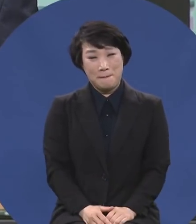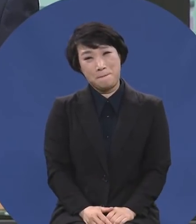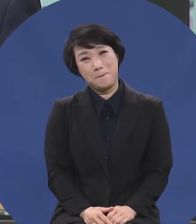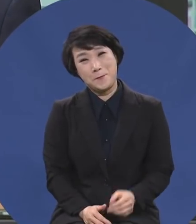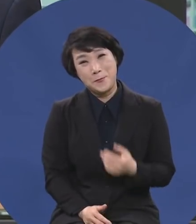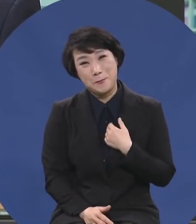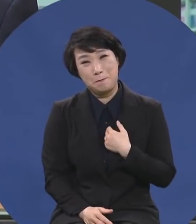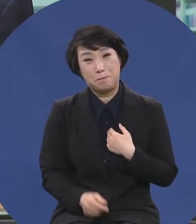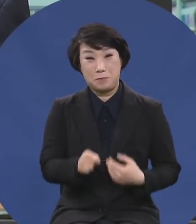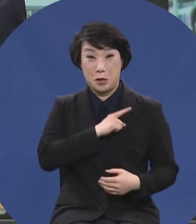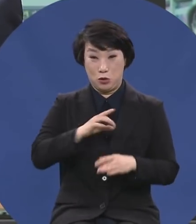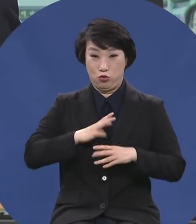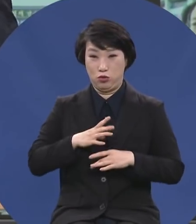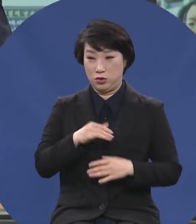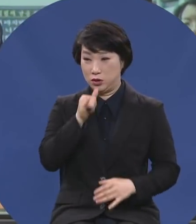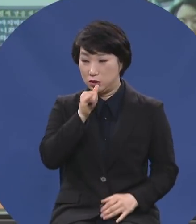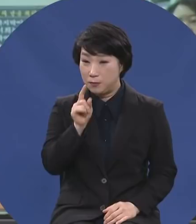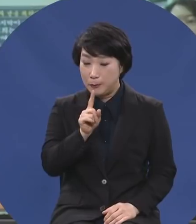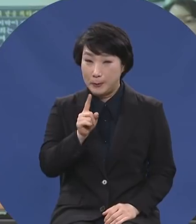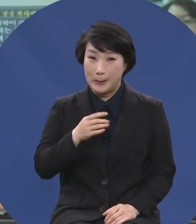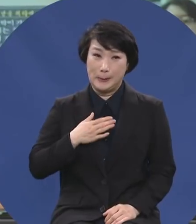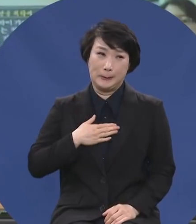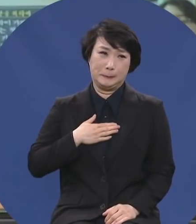저도 제일 겁신하는 게 뭐냐?